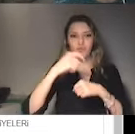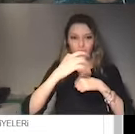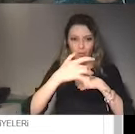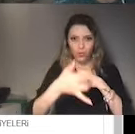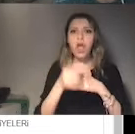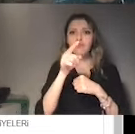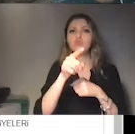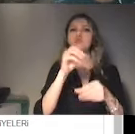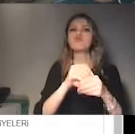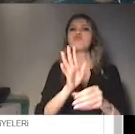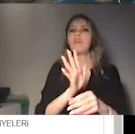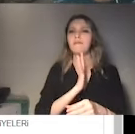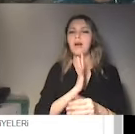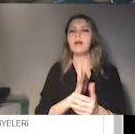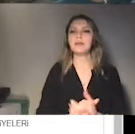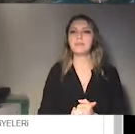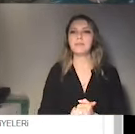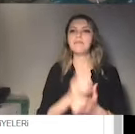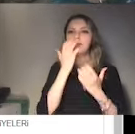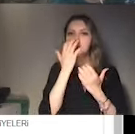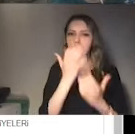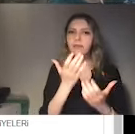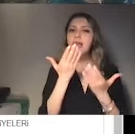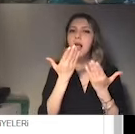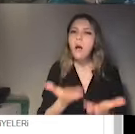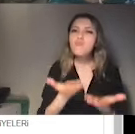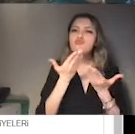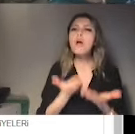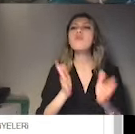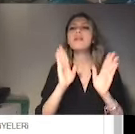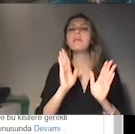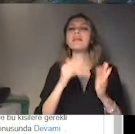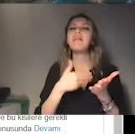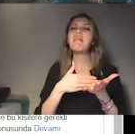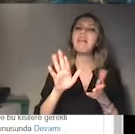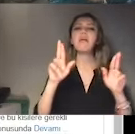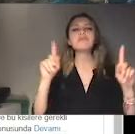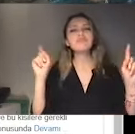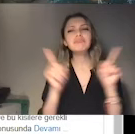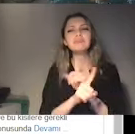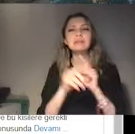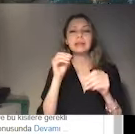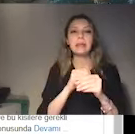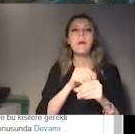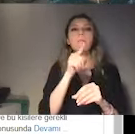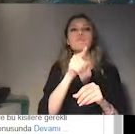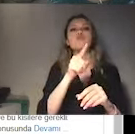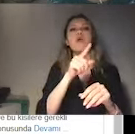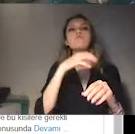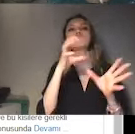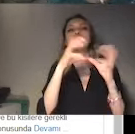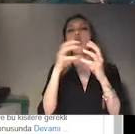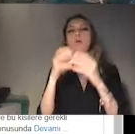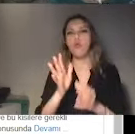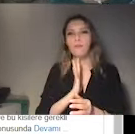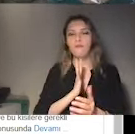içerisinde tavsiyeleri de kabul edildi ve not edildi ya da reddedildi diye ayırt etmek mümkün. Yani arama motoru